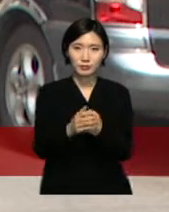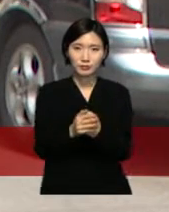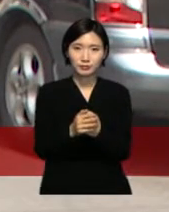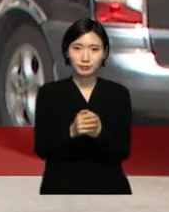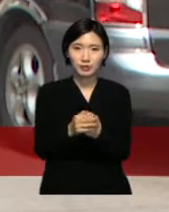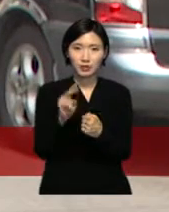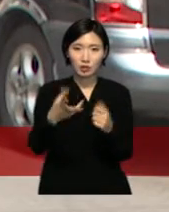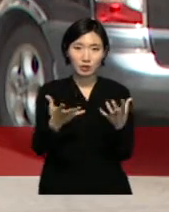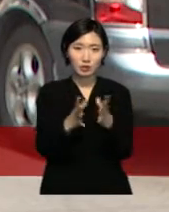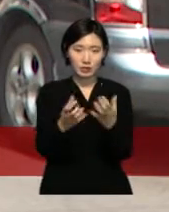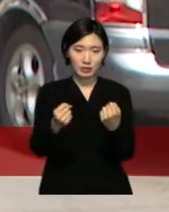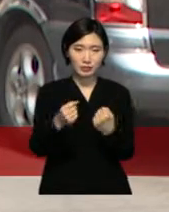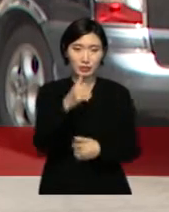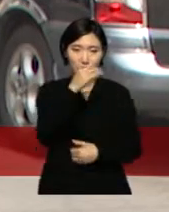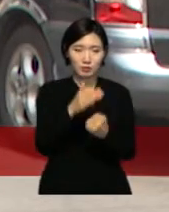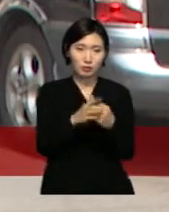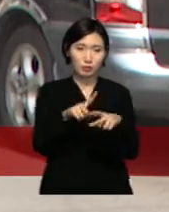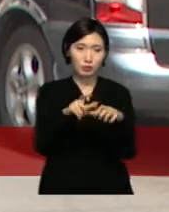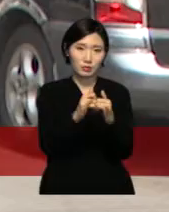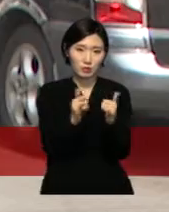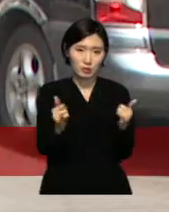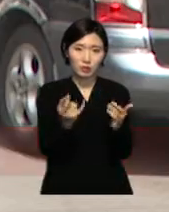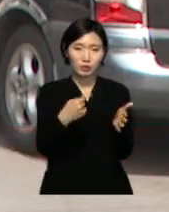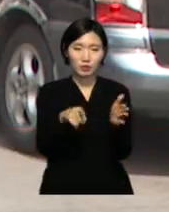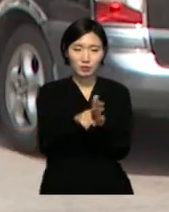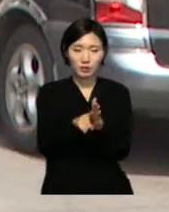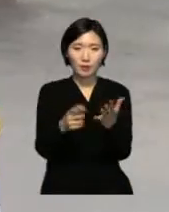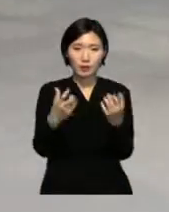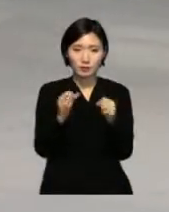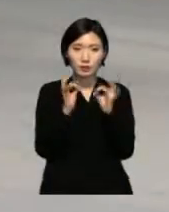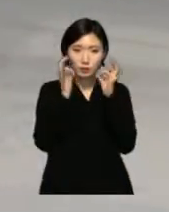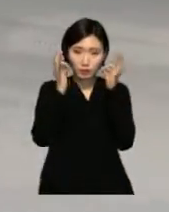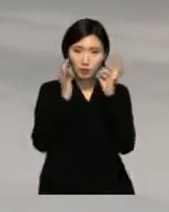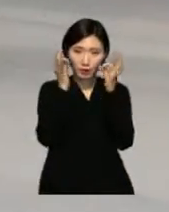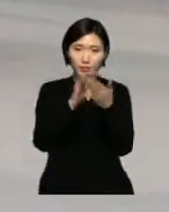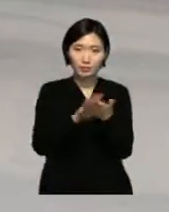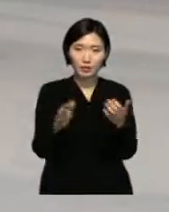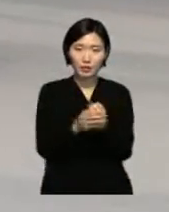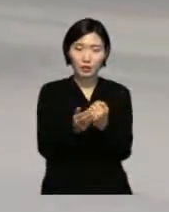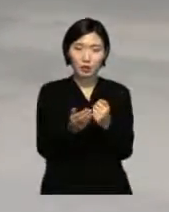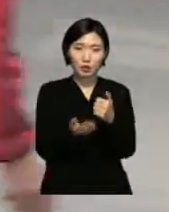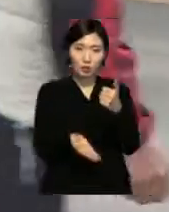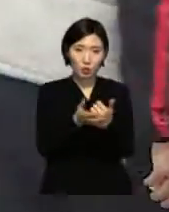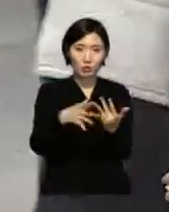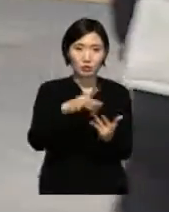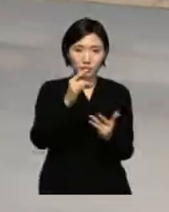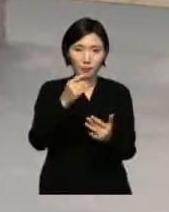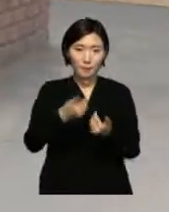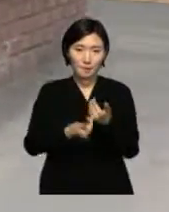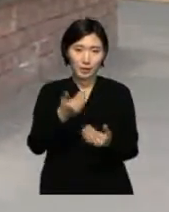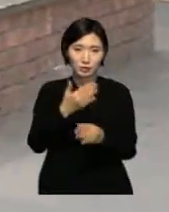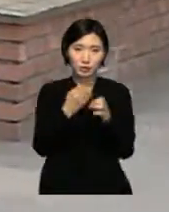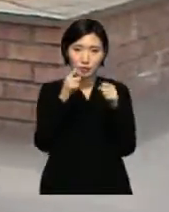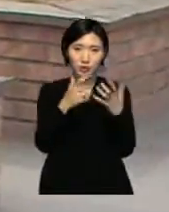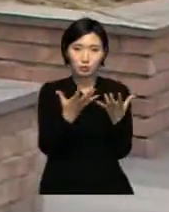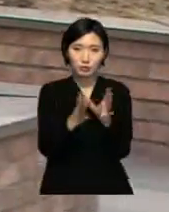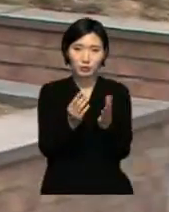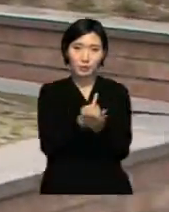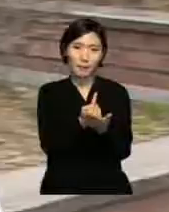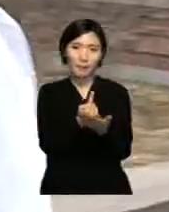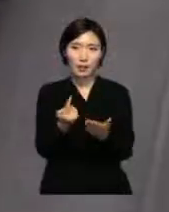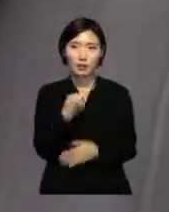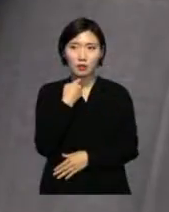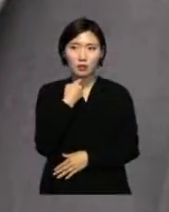때문에 국민을 위해서 많은 노력을 아끼지 않을 것입니다. 공천 갈등 속에 새누리당을 탈당한 무소속